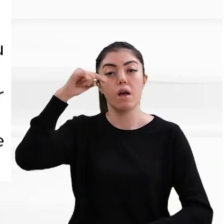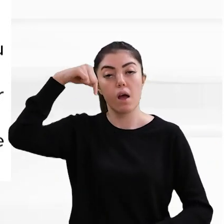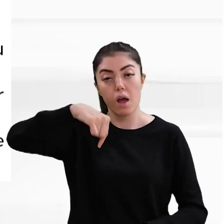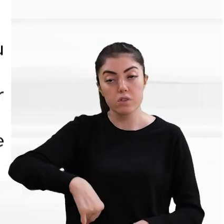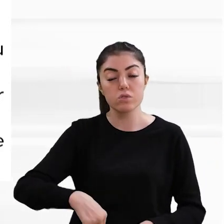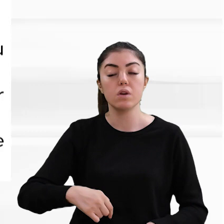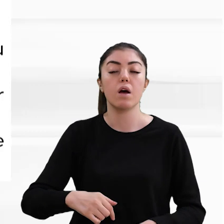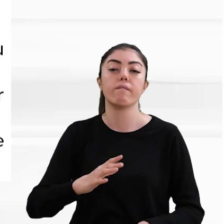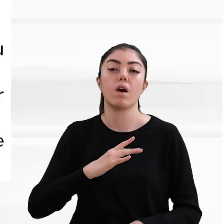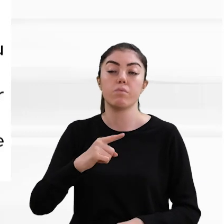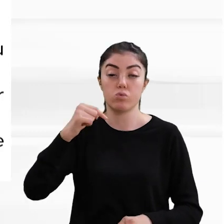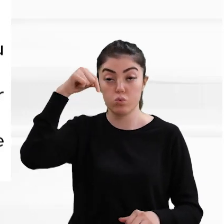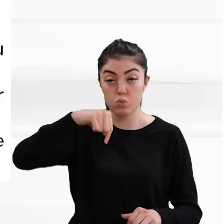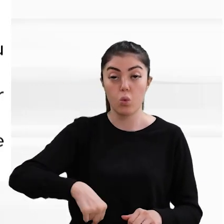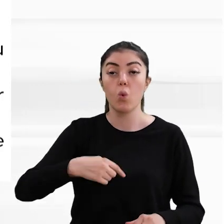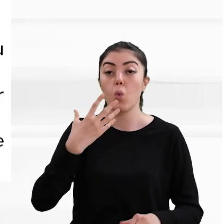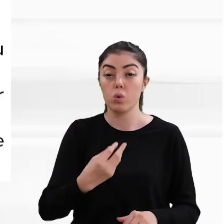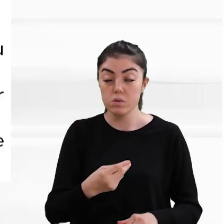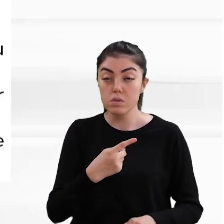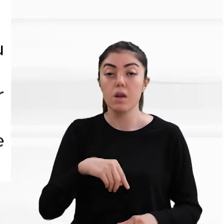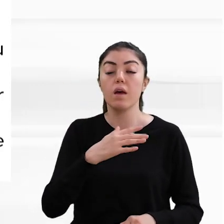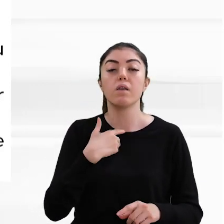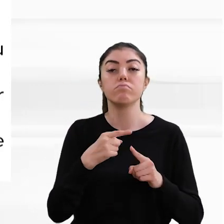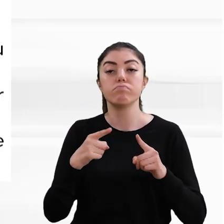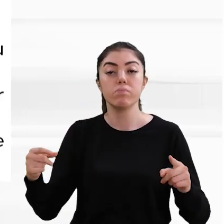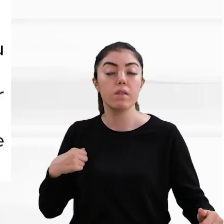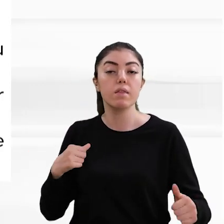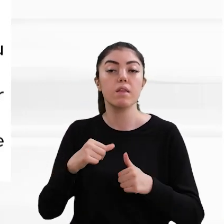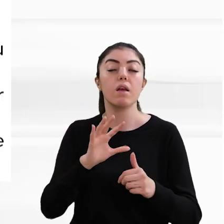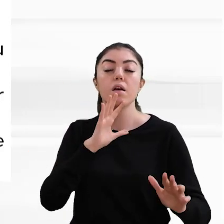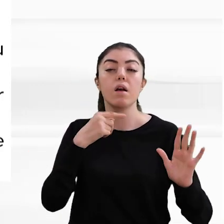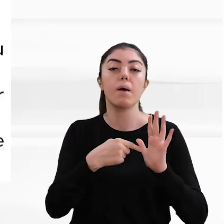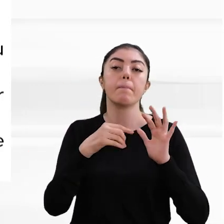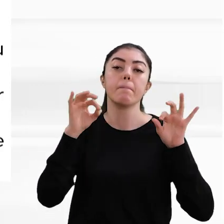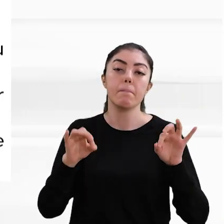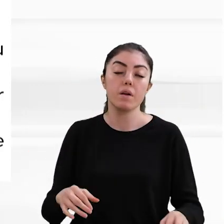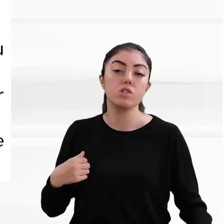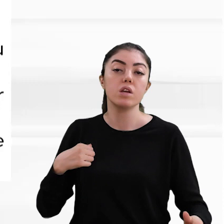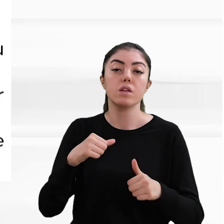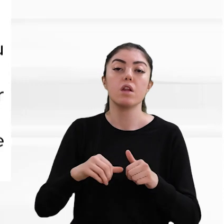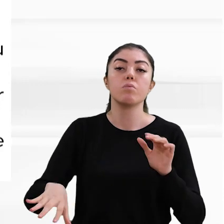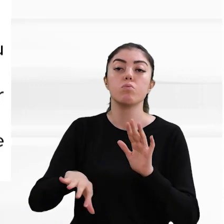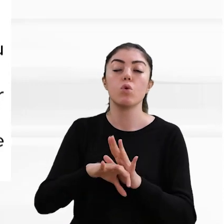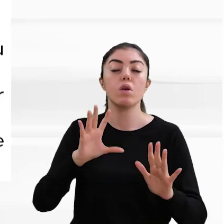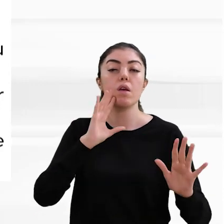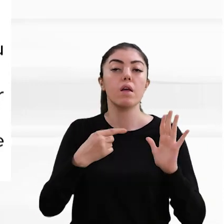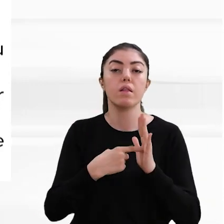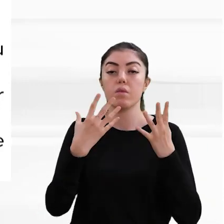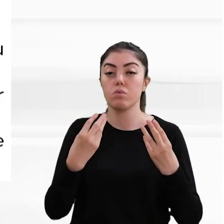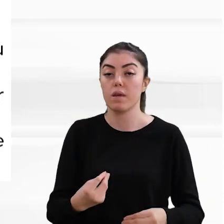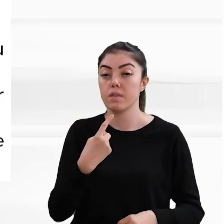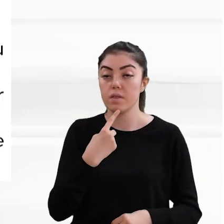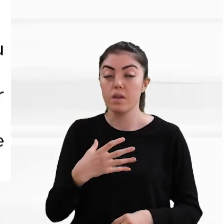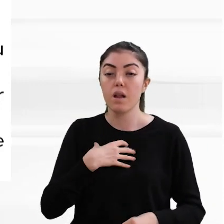tekrar aşağıya gelip buraya düşecek. Buraya düştüğü zaman devreden tekrar akım geçmeye başlayacak. Yine burası mıknatıs